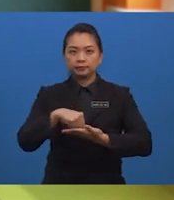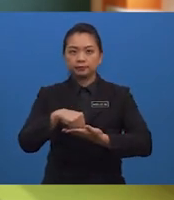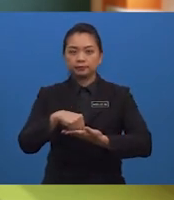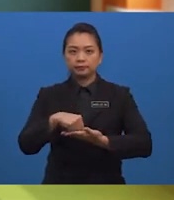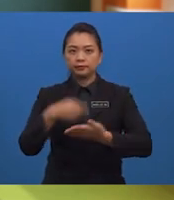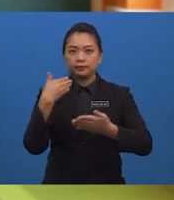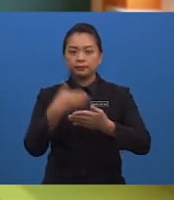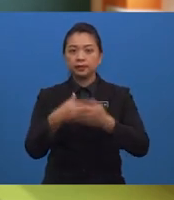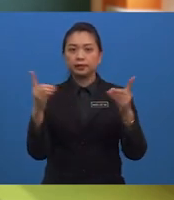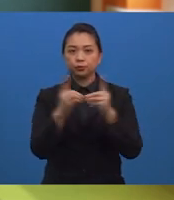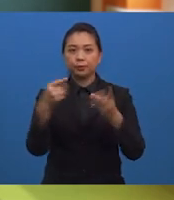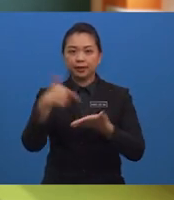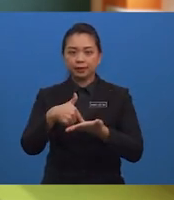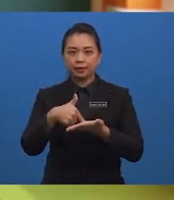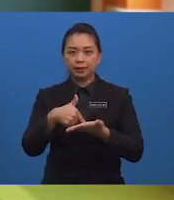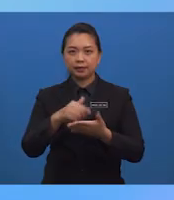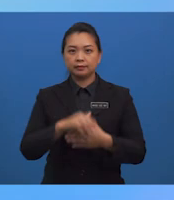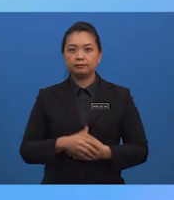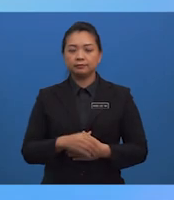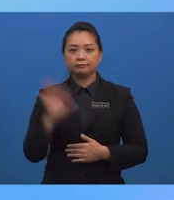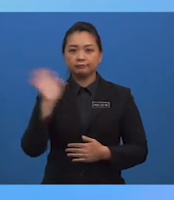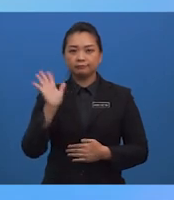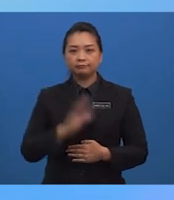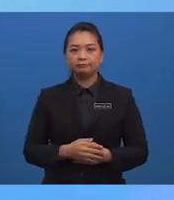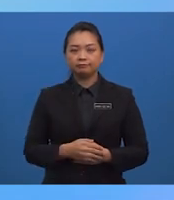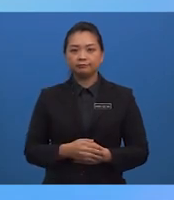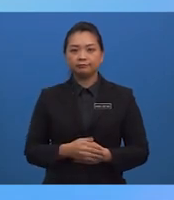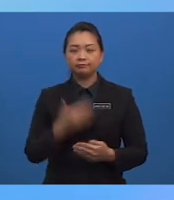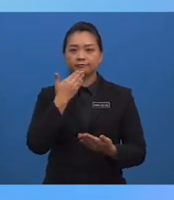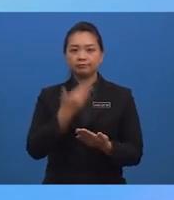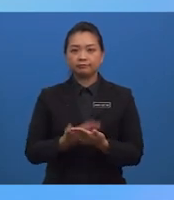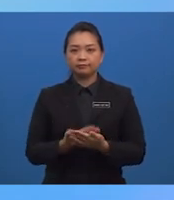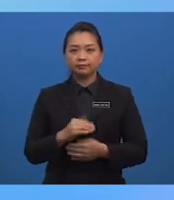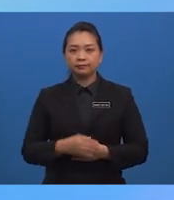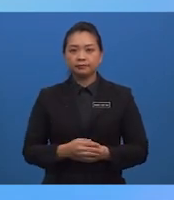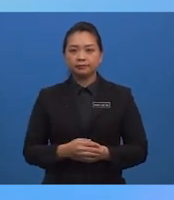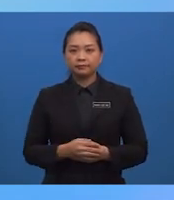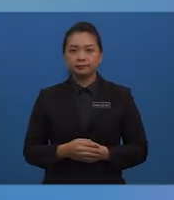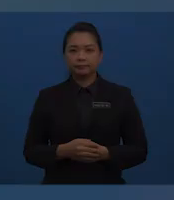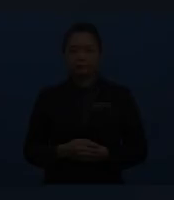Sampai kita berjumpa lagi. Bye dan terima kasih.